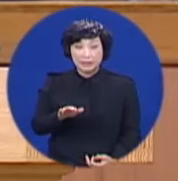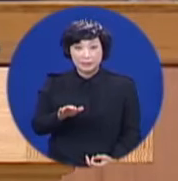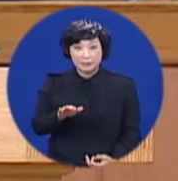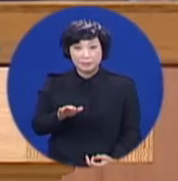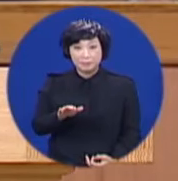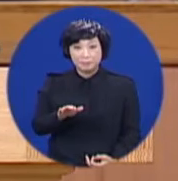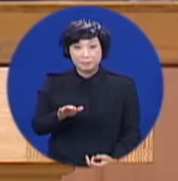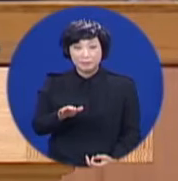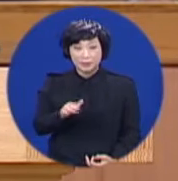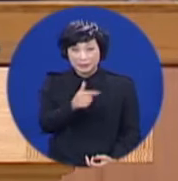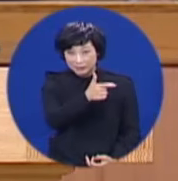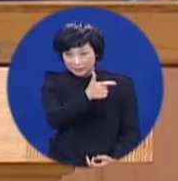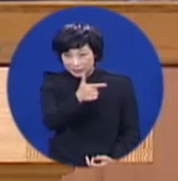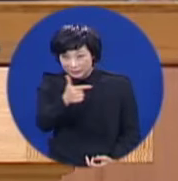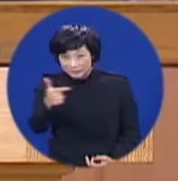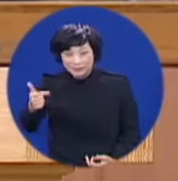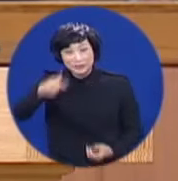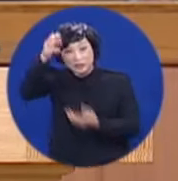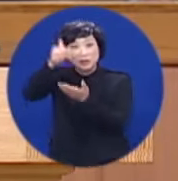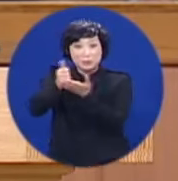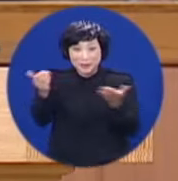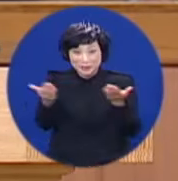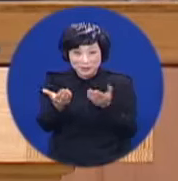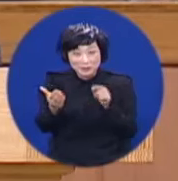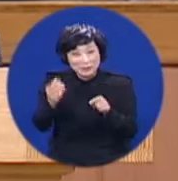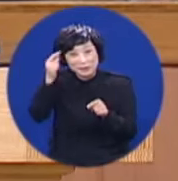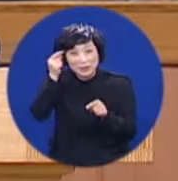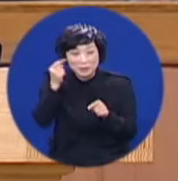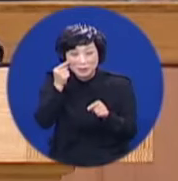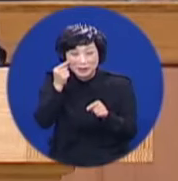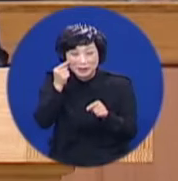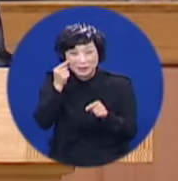이렇게 엄청난 성령의 역사,